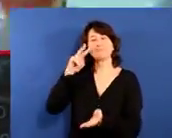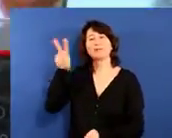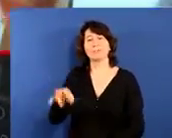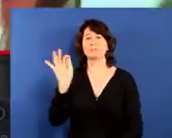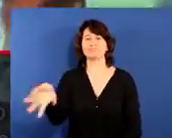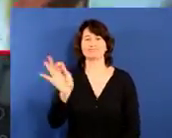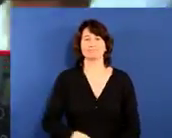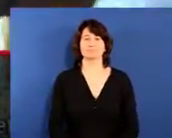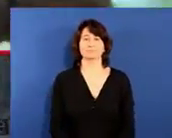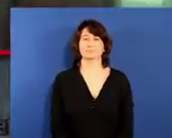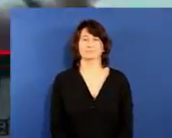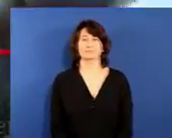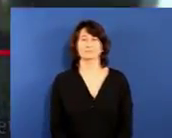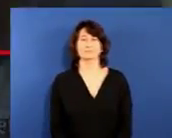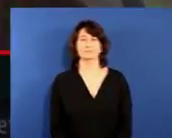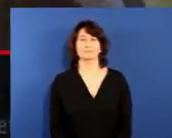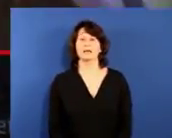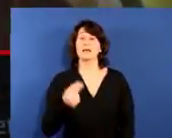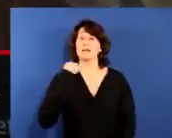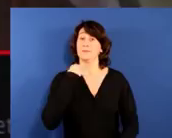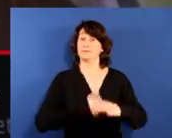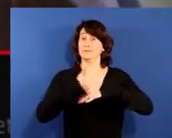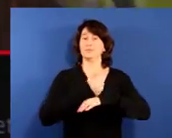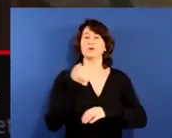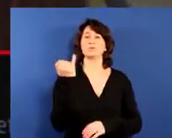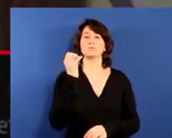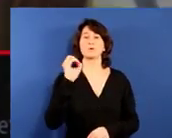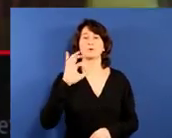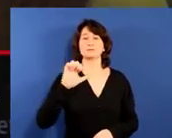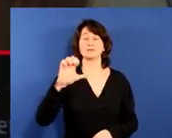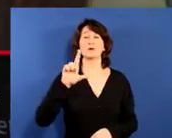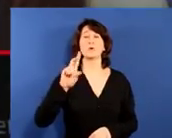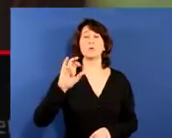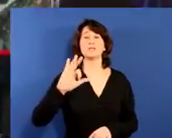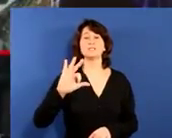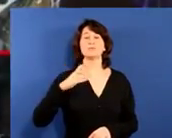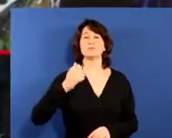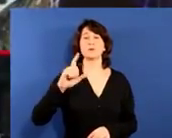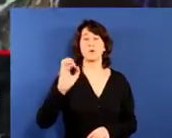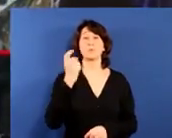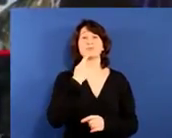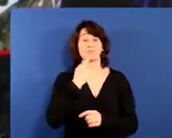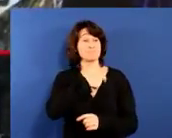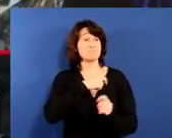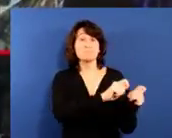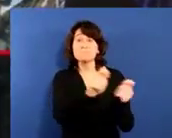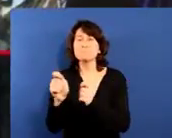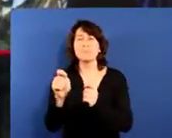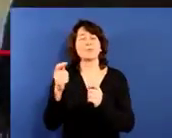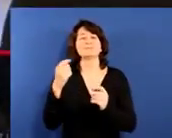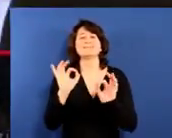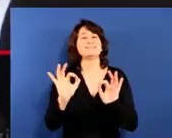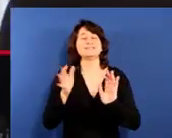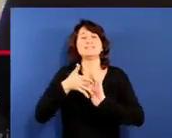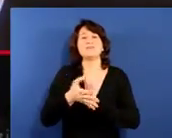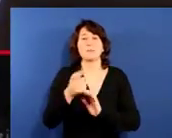definitu duenean esan du, emakumeen adorea, duintasuna eta lana aintzatezten dela. Eta azpimarratu egin du